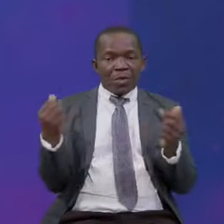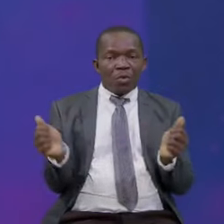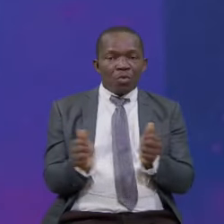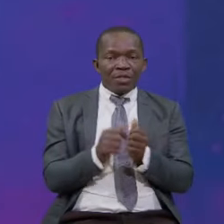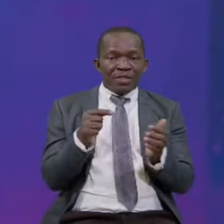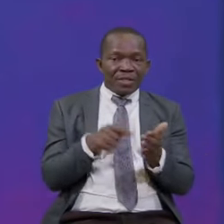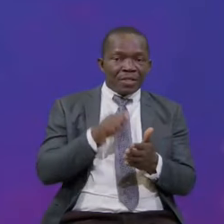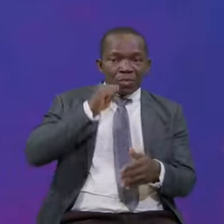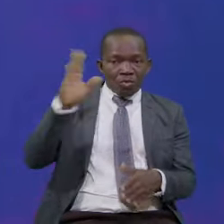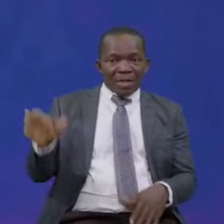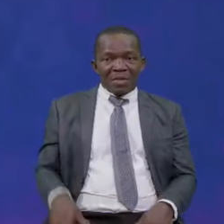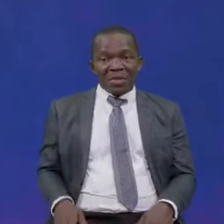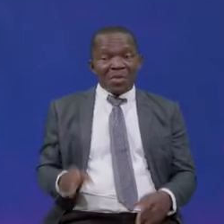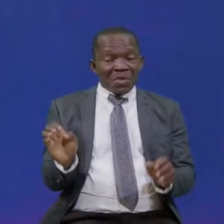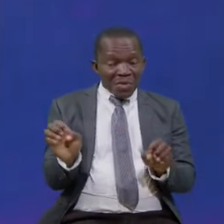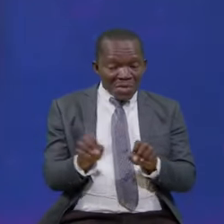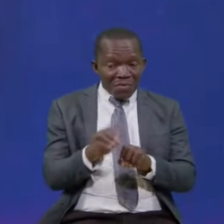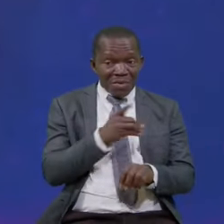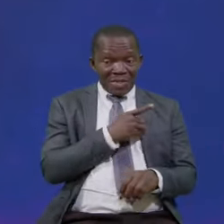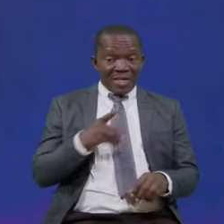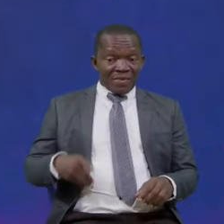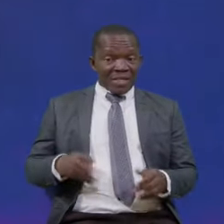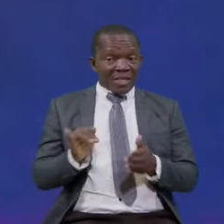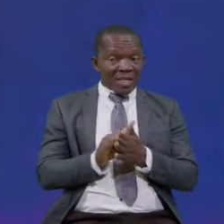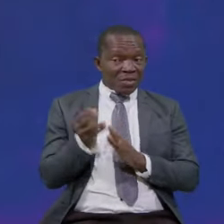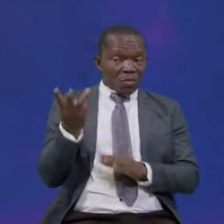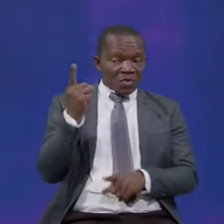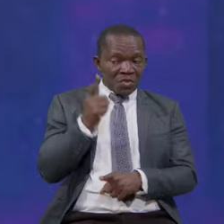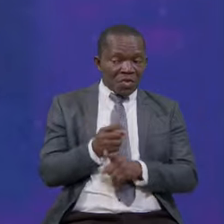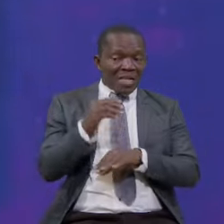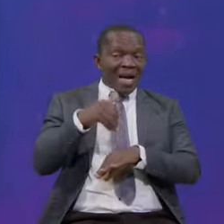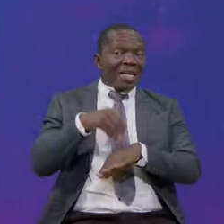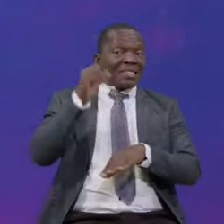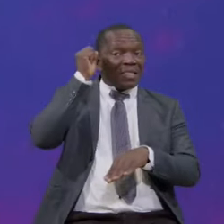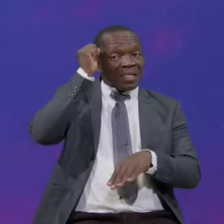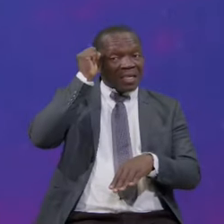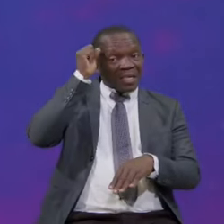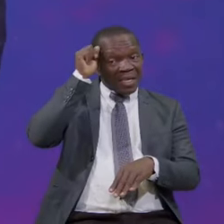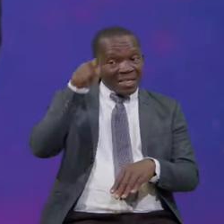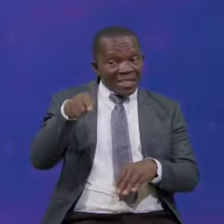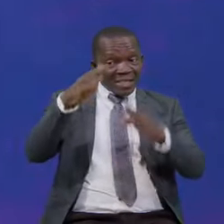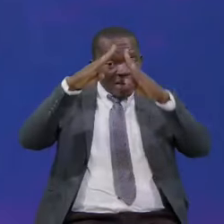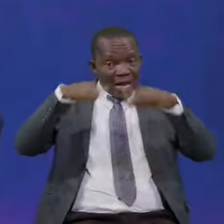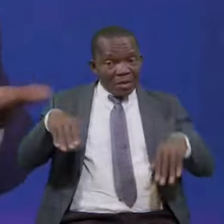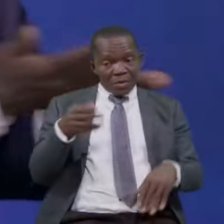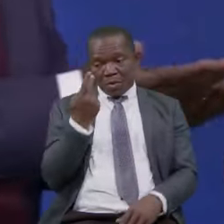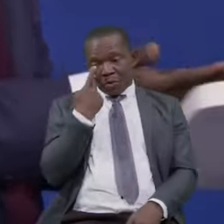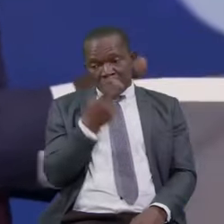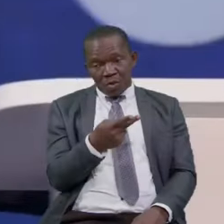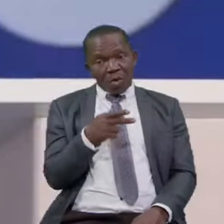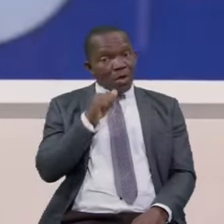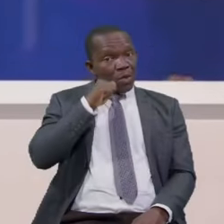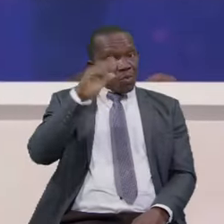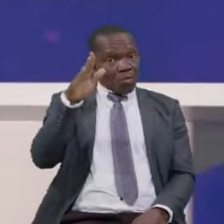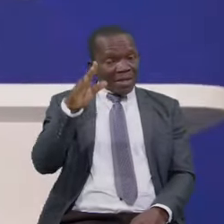BBA il a juste regardé de loin dans par la fenêtre il a vu basheba qui se lavait il a commis d'adultère et le meurtre